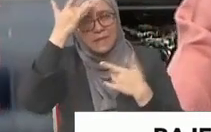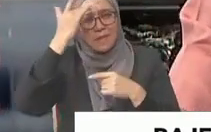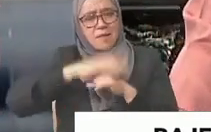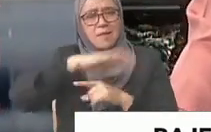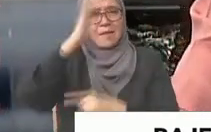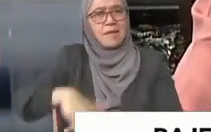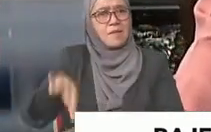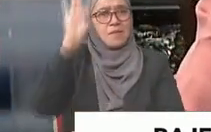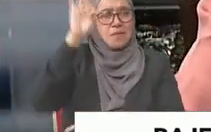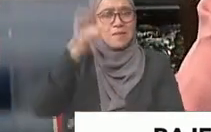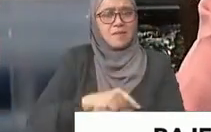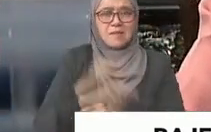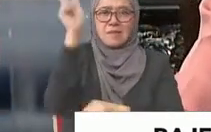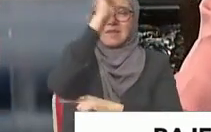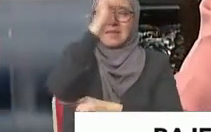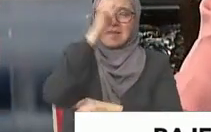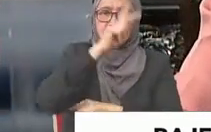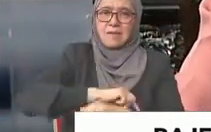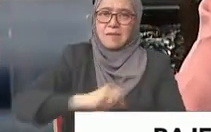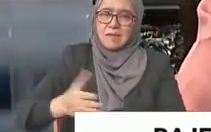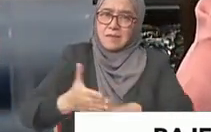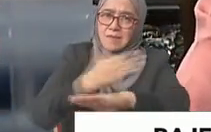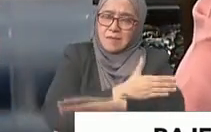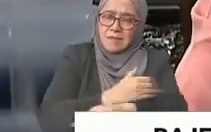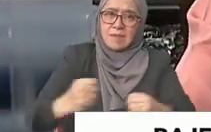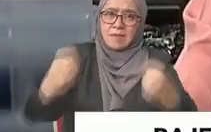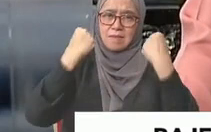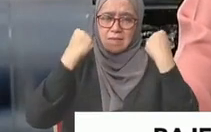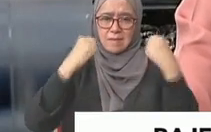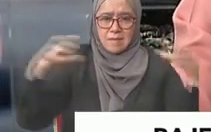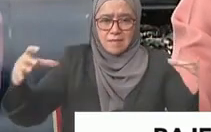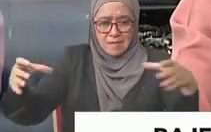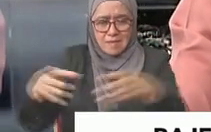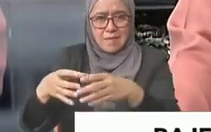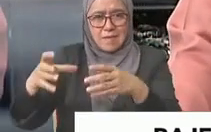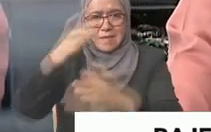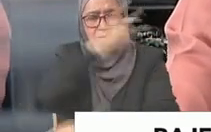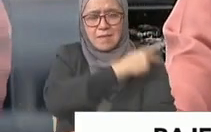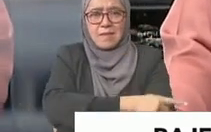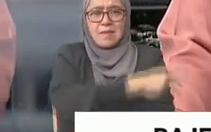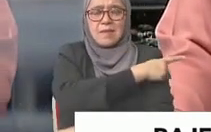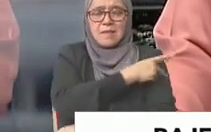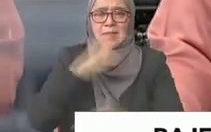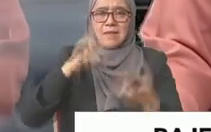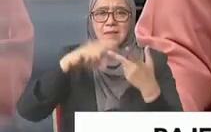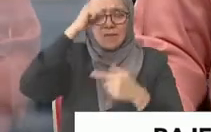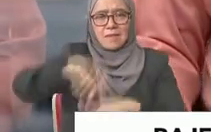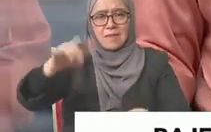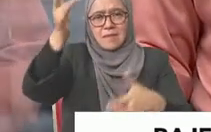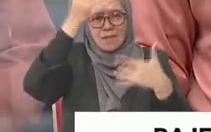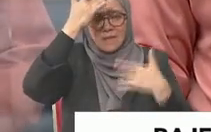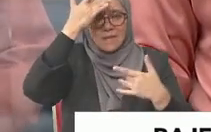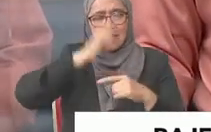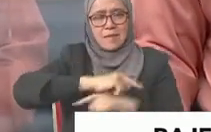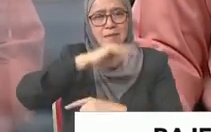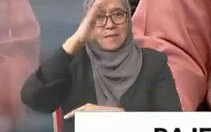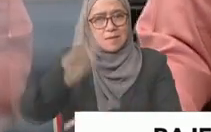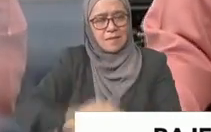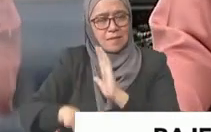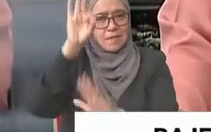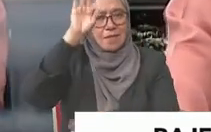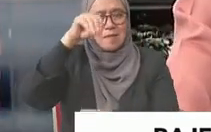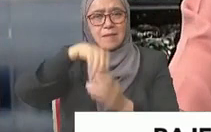memantapkan pengurusan klinikal penyakit jarang jumpa di Malaysia seperti lisosomal. Selain itu, ke